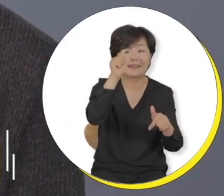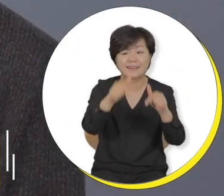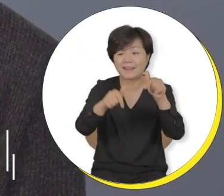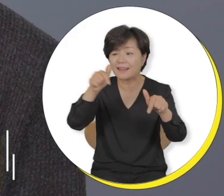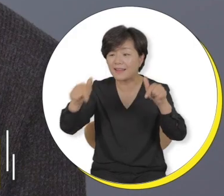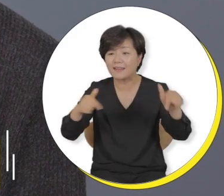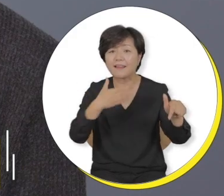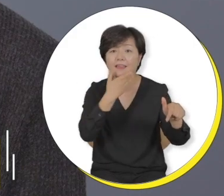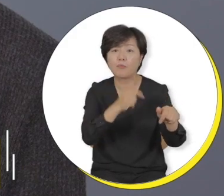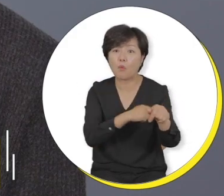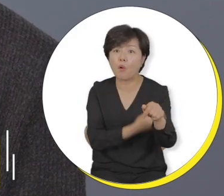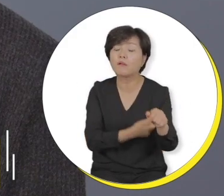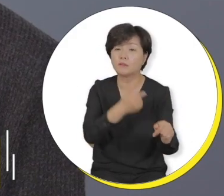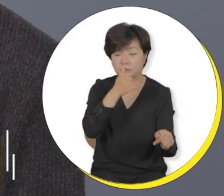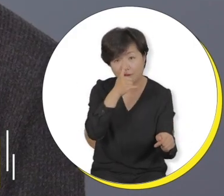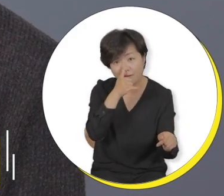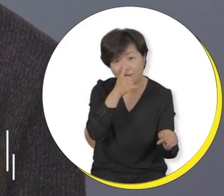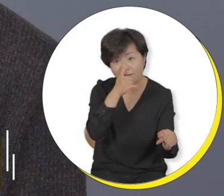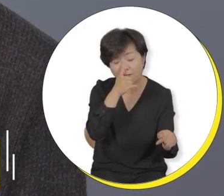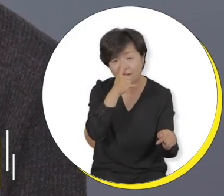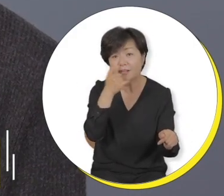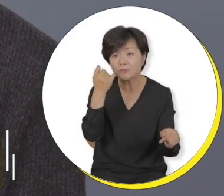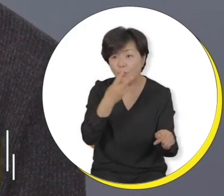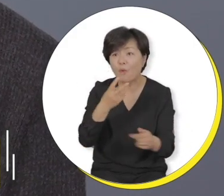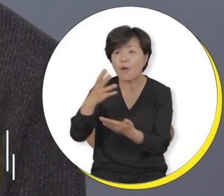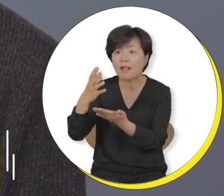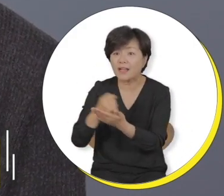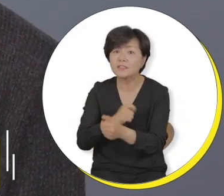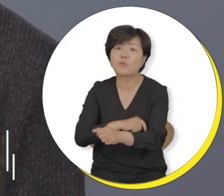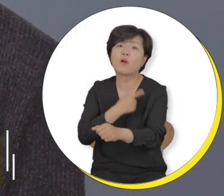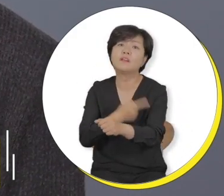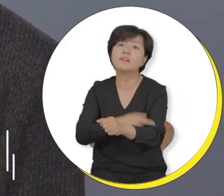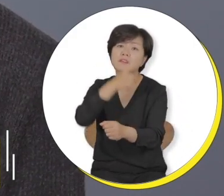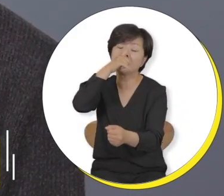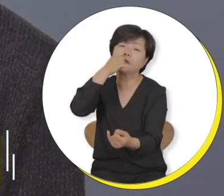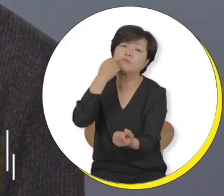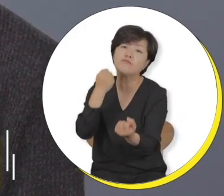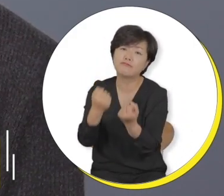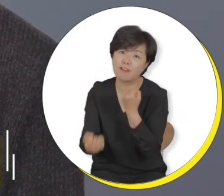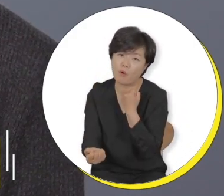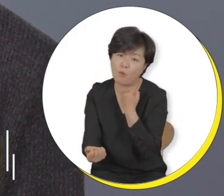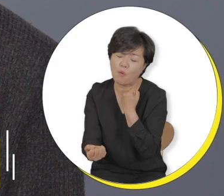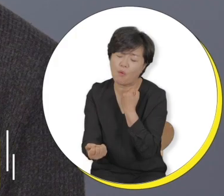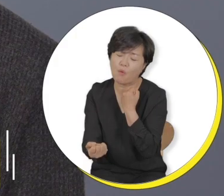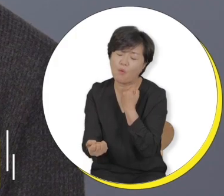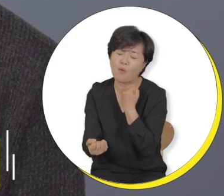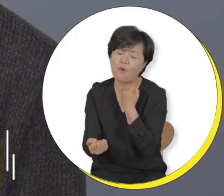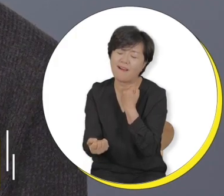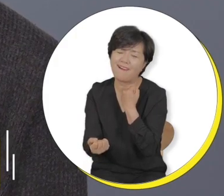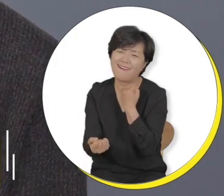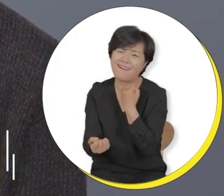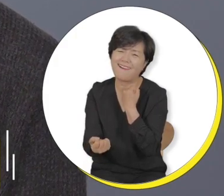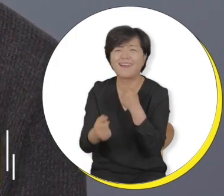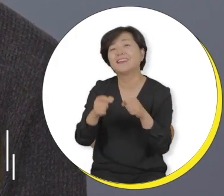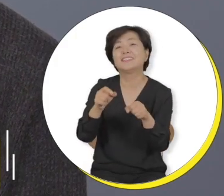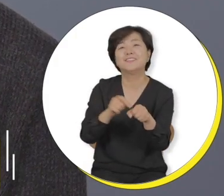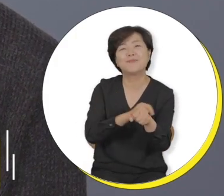구성원이 각자 행복할 권리가 있고 마땅히 누려야 하는 것임에도 불구하고